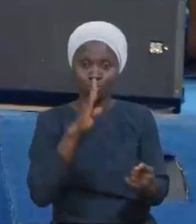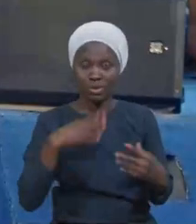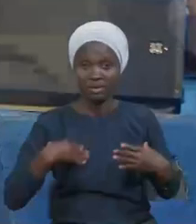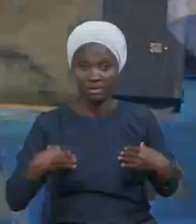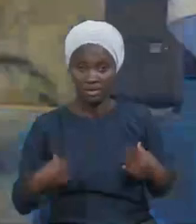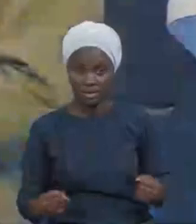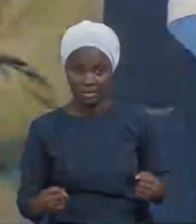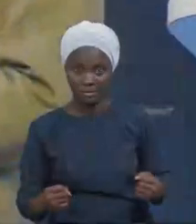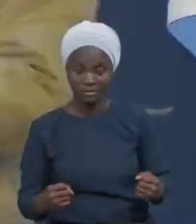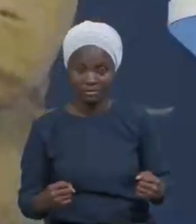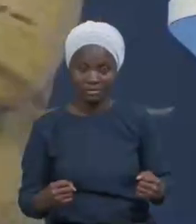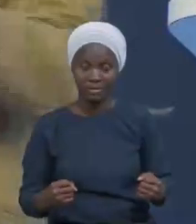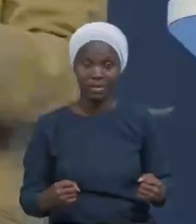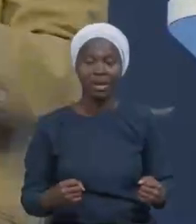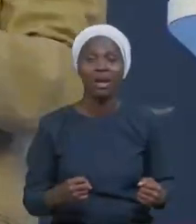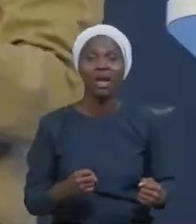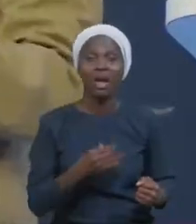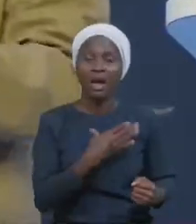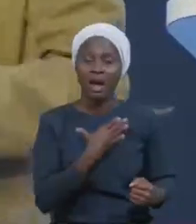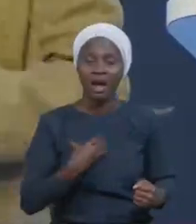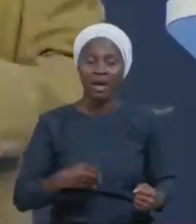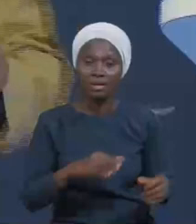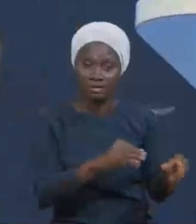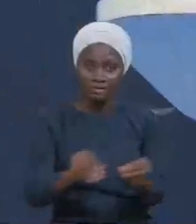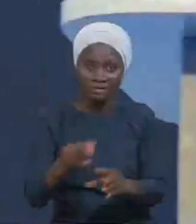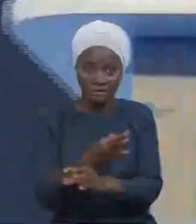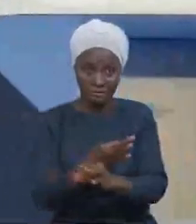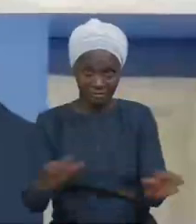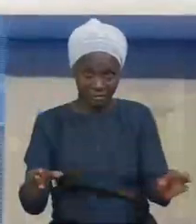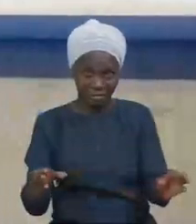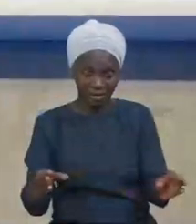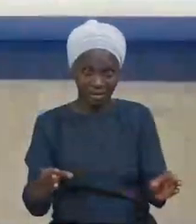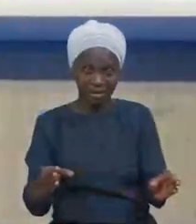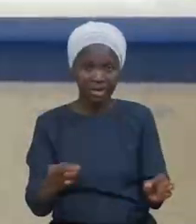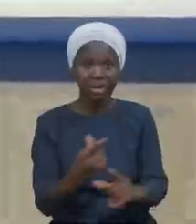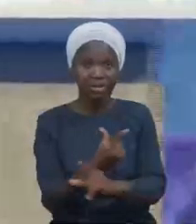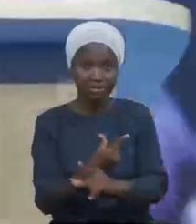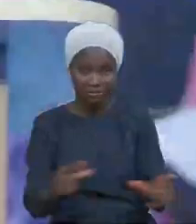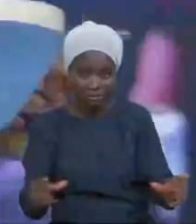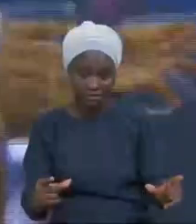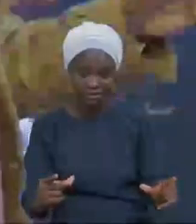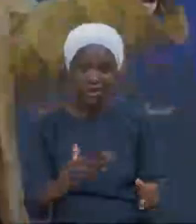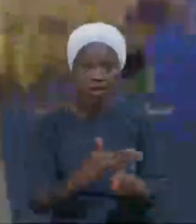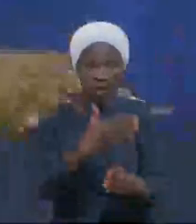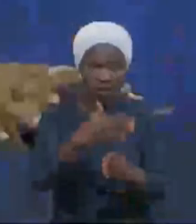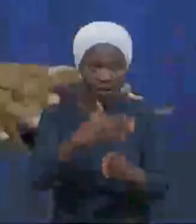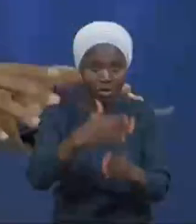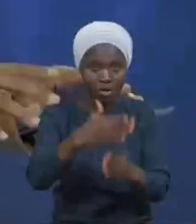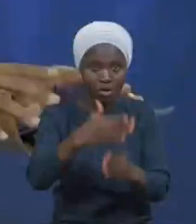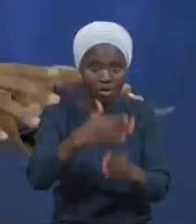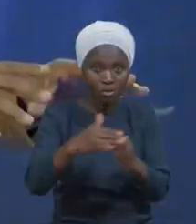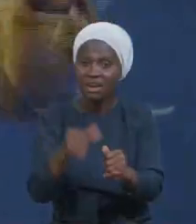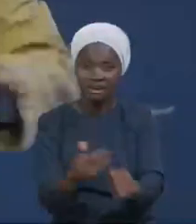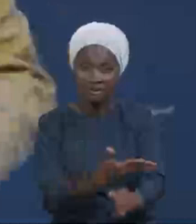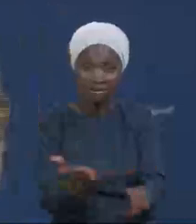affranchi, libéré complètement de tout et de toutes choses. Tout ce qui apporte